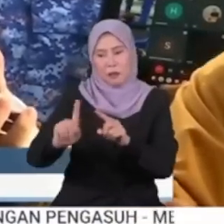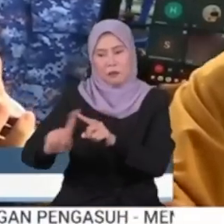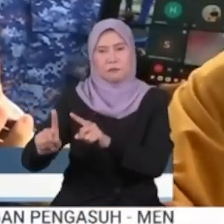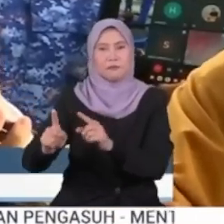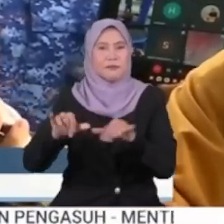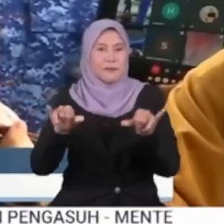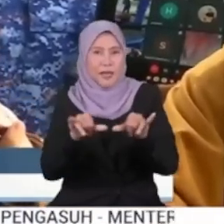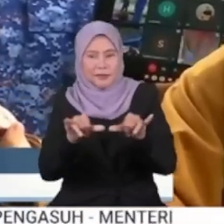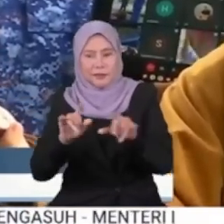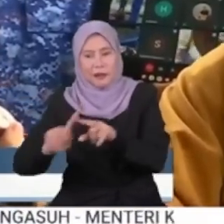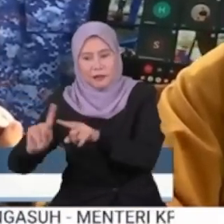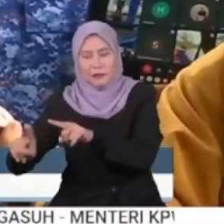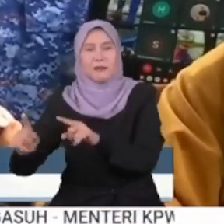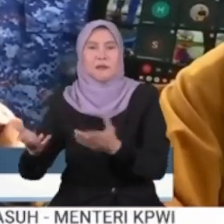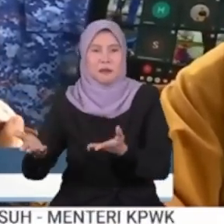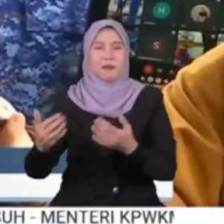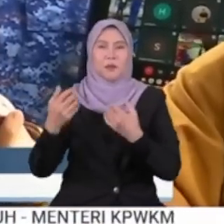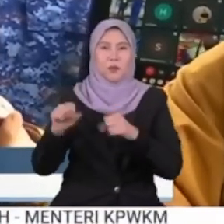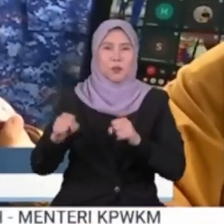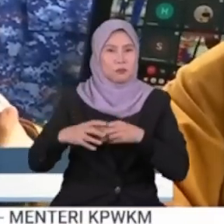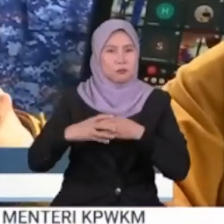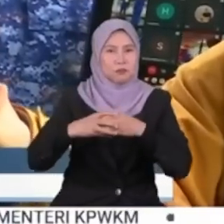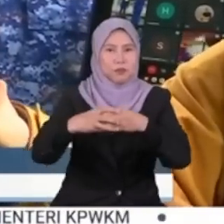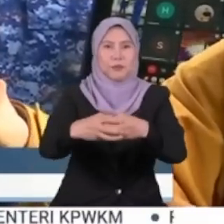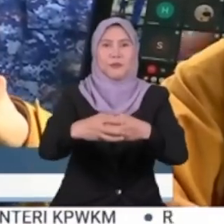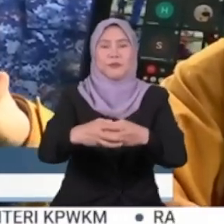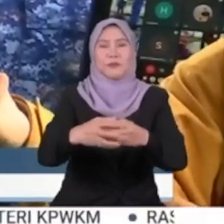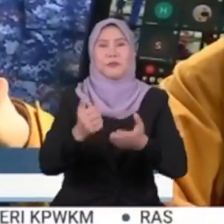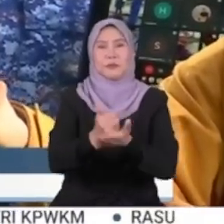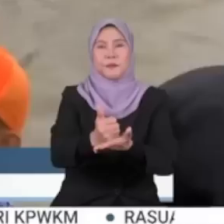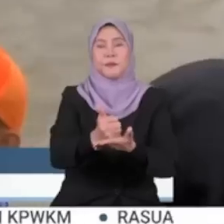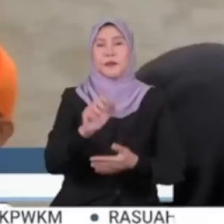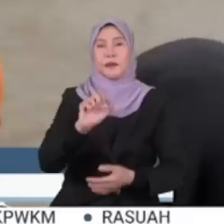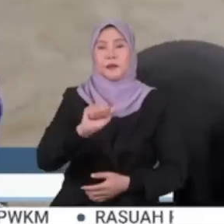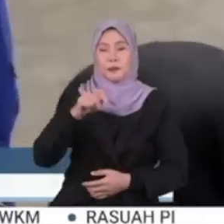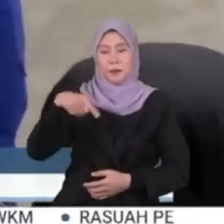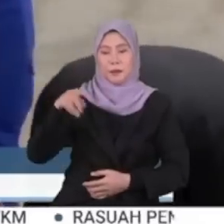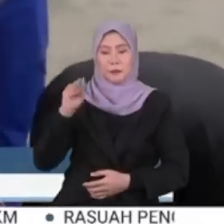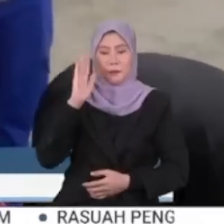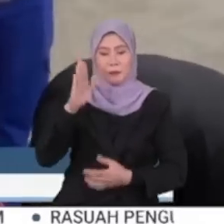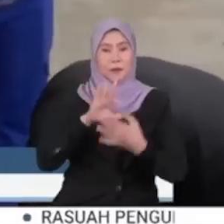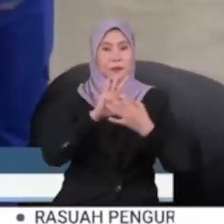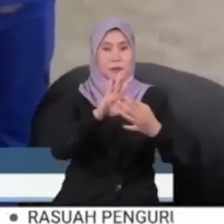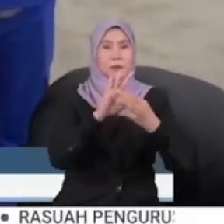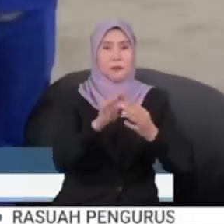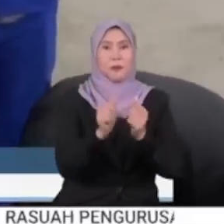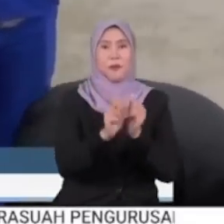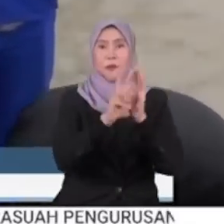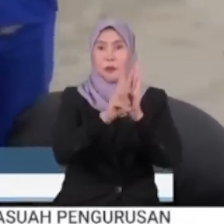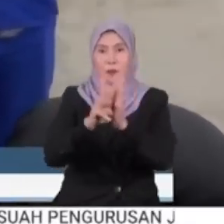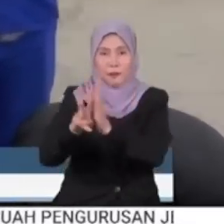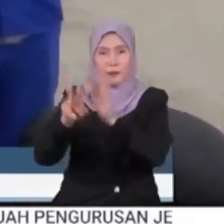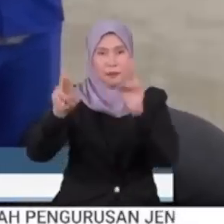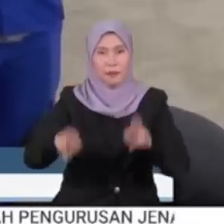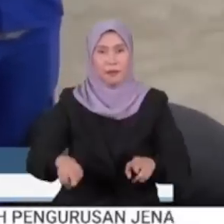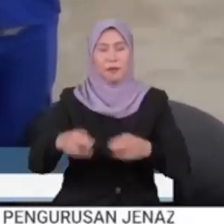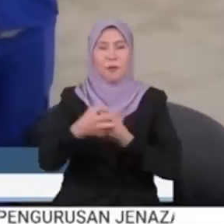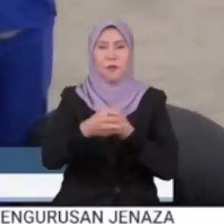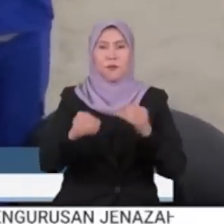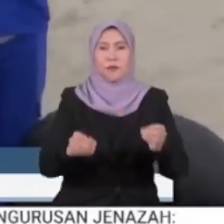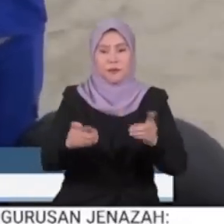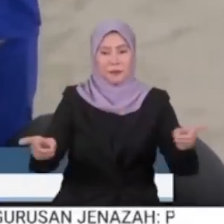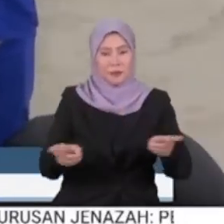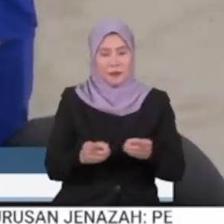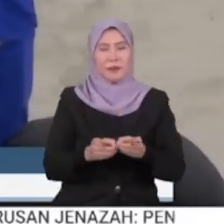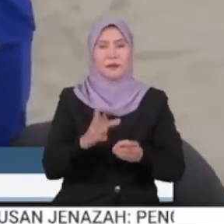pelbagai saiz untuk kita gerakkan. Selain itu, APM juga akan bekerjasama rapat dengan wakil-wakil rakyat,